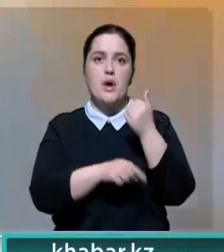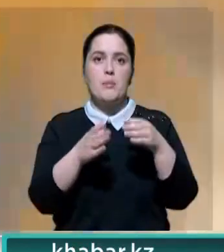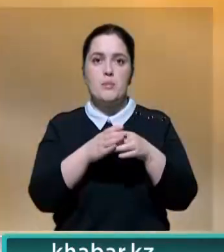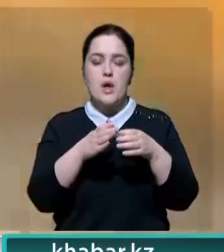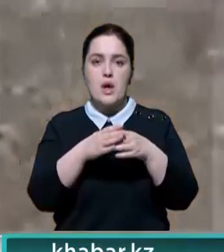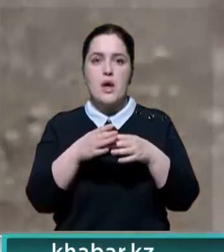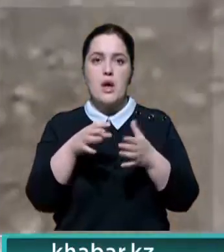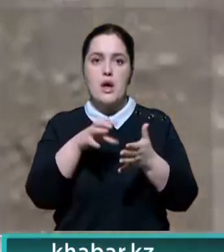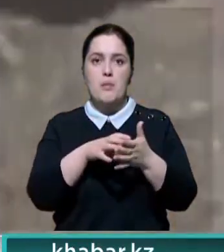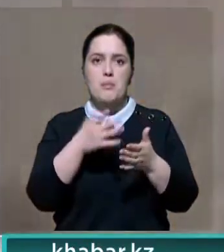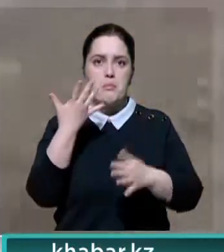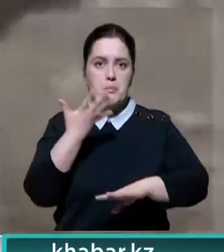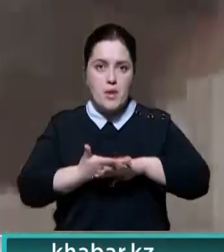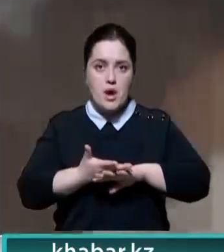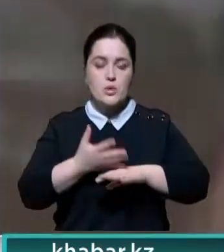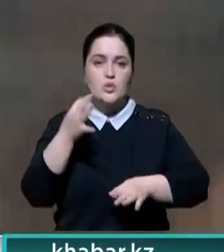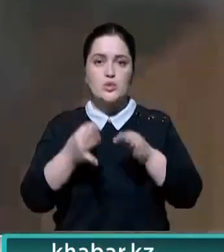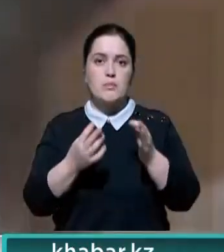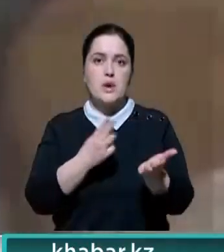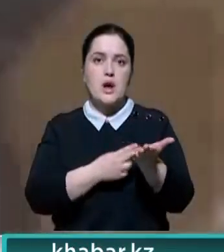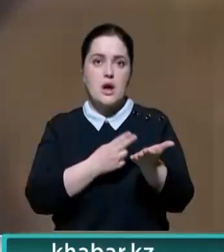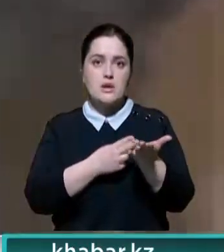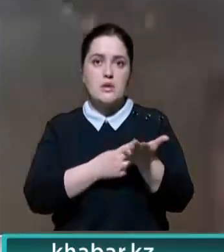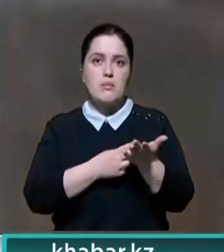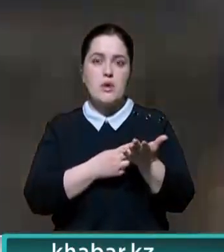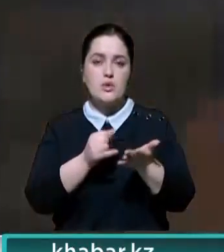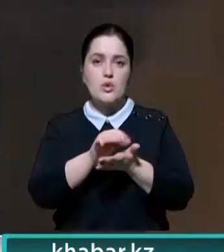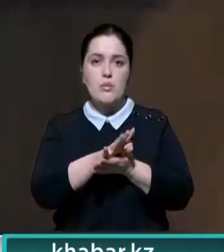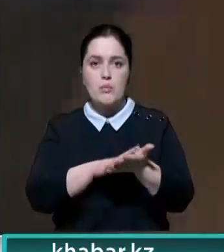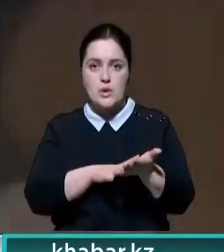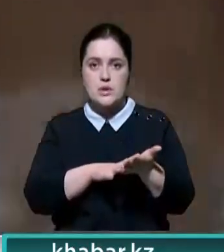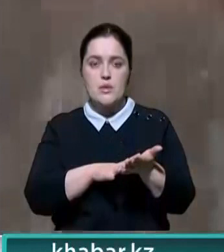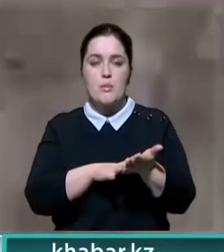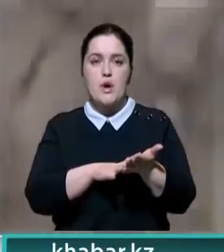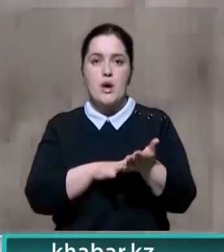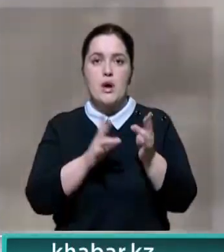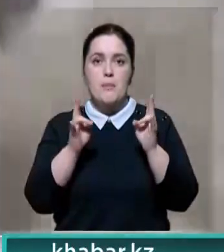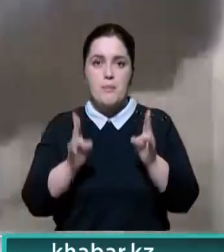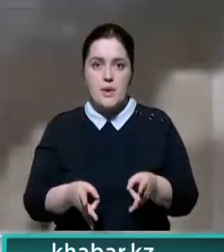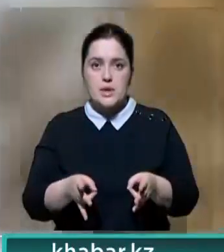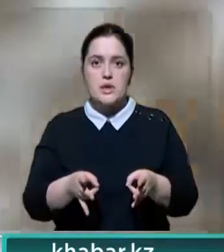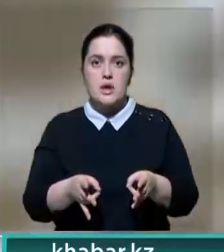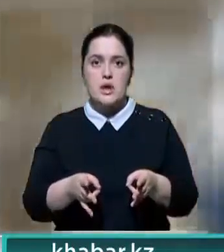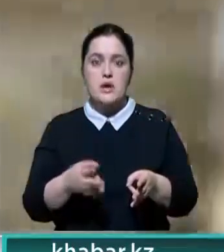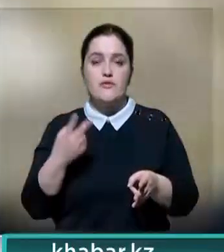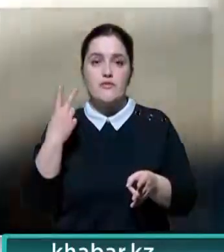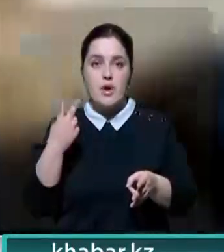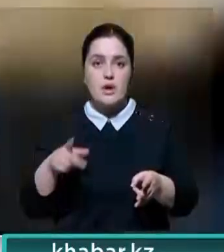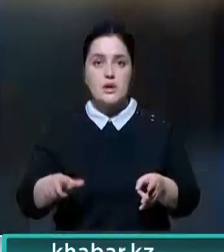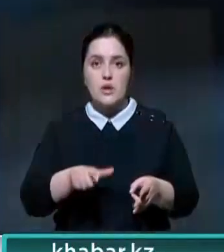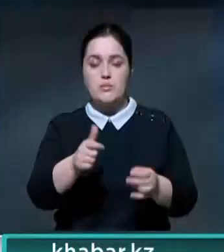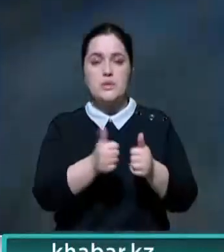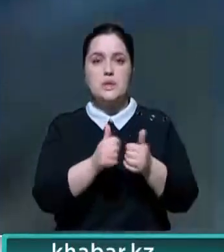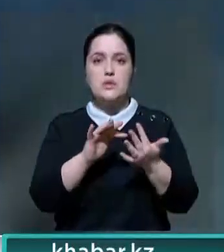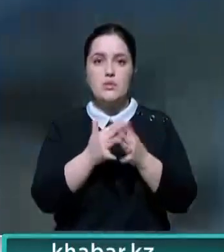в результате объект сдали с браком судебное разбирательство по этому факту продолжаются до сих пор пострадали от талой воды и два